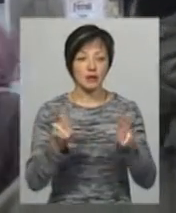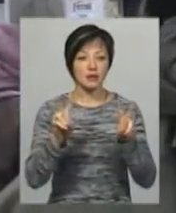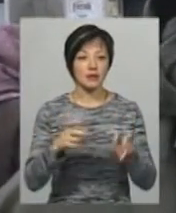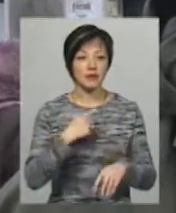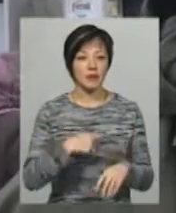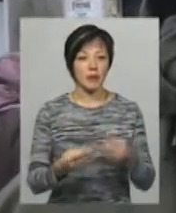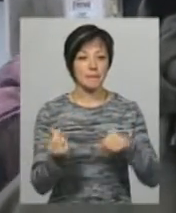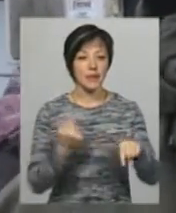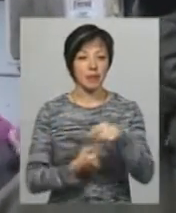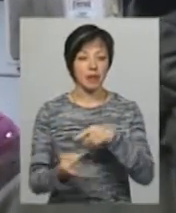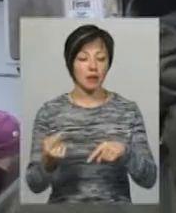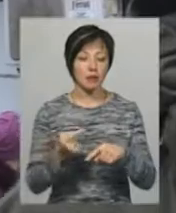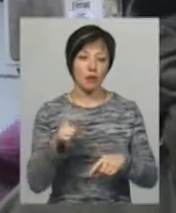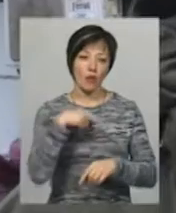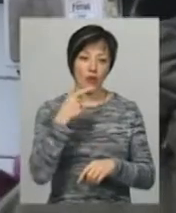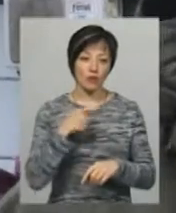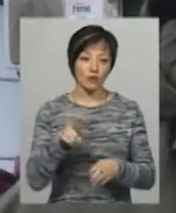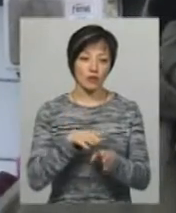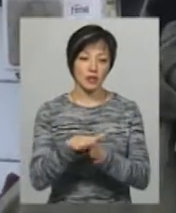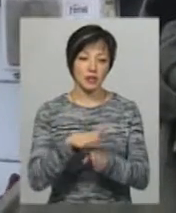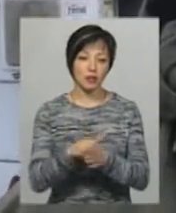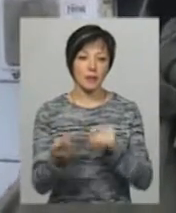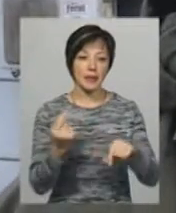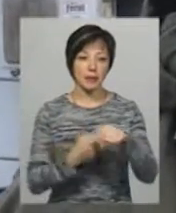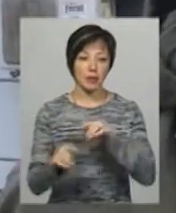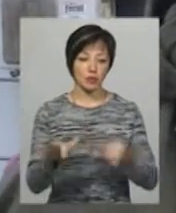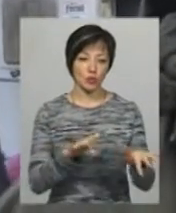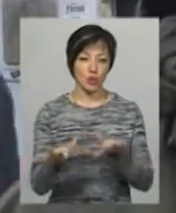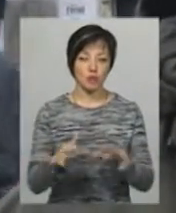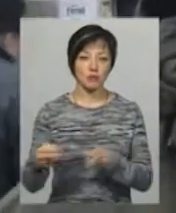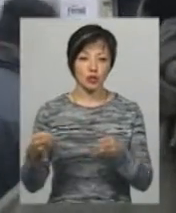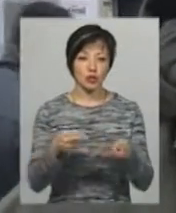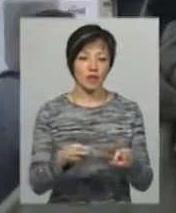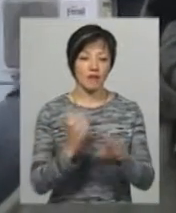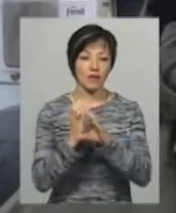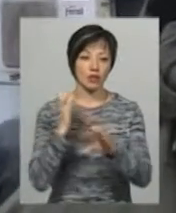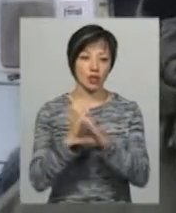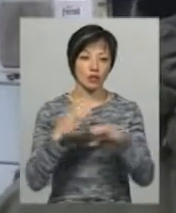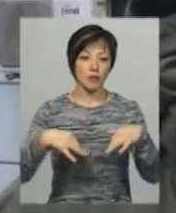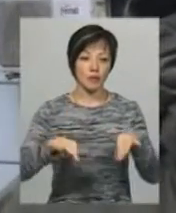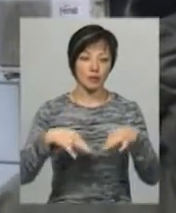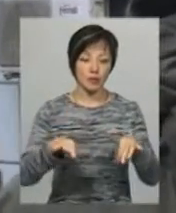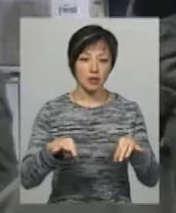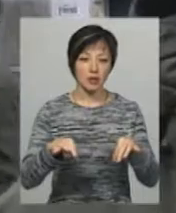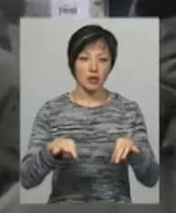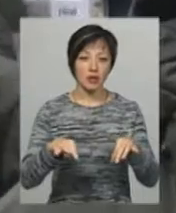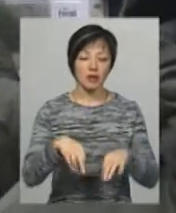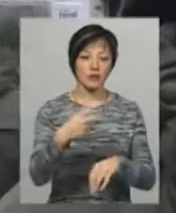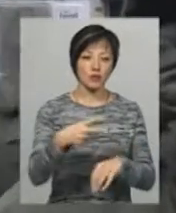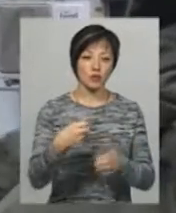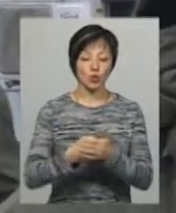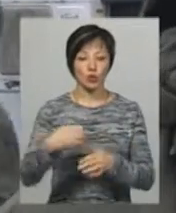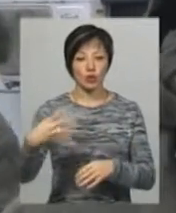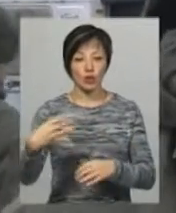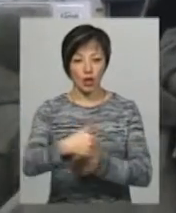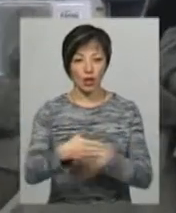себе підприємцями і говорили, що вони здійснюють підприємницьку діяльність. Приїжджали сюди вантажними автомобілями, складали від 20 до 40